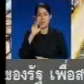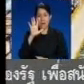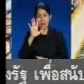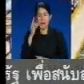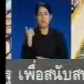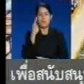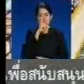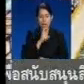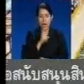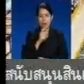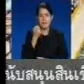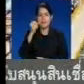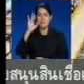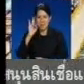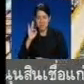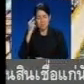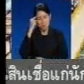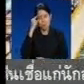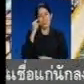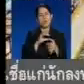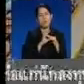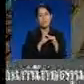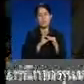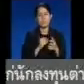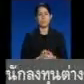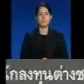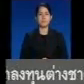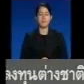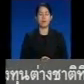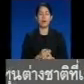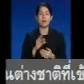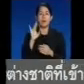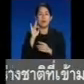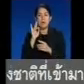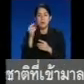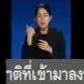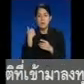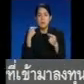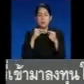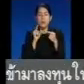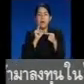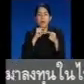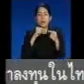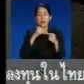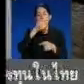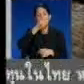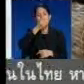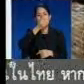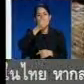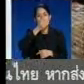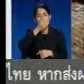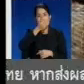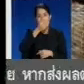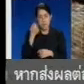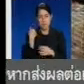รายถือเป็นโรคระบาดที่น่ากลัวโรคทางเดินหายใจเฉียบพลันรุนแรงหรือซาจัดเป็นโรคอุบัติ